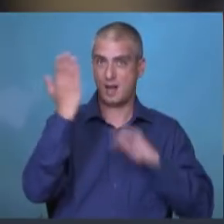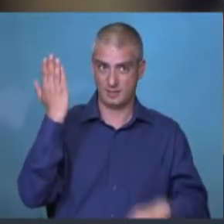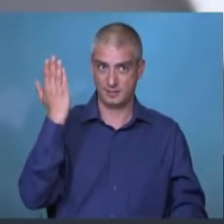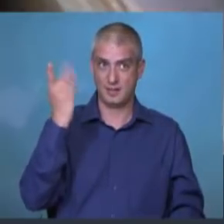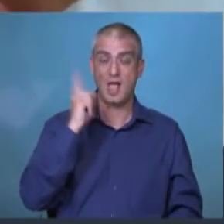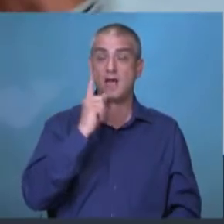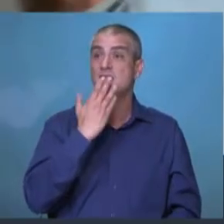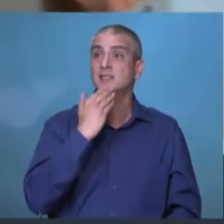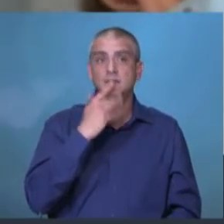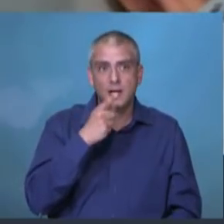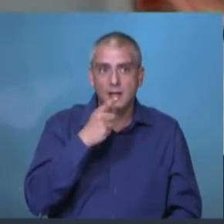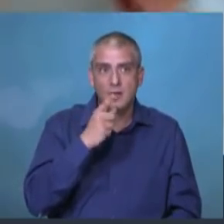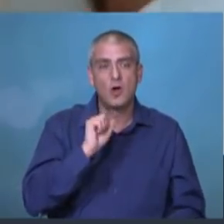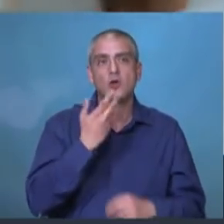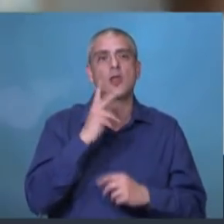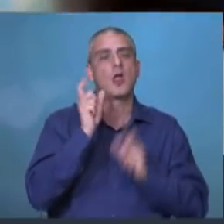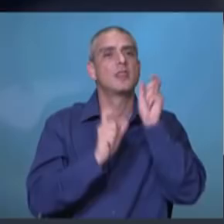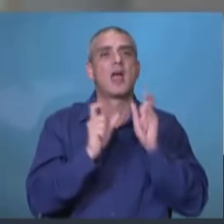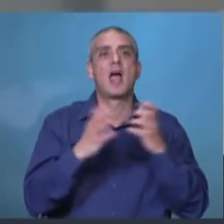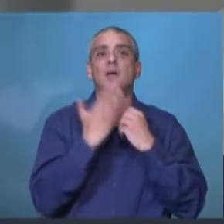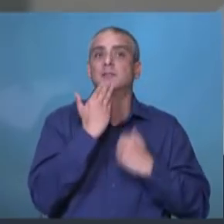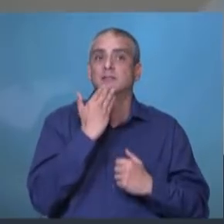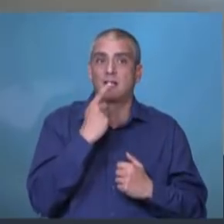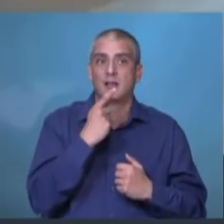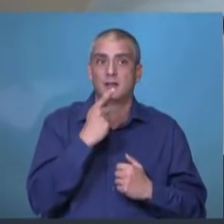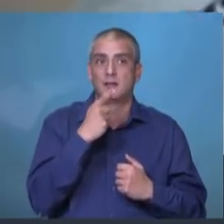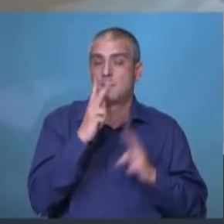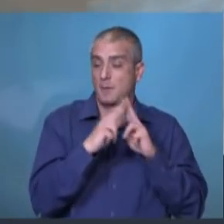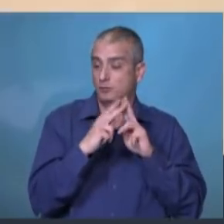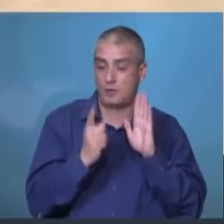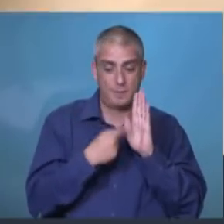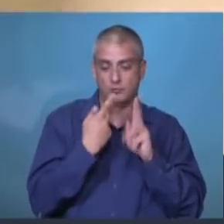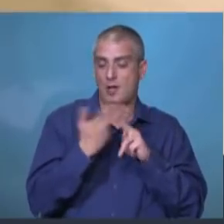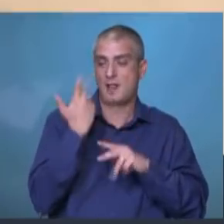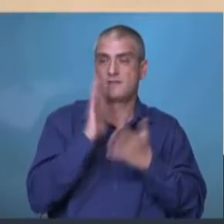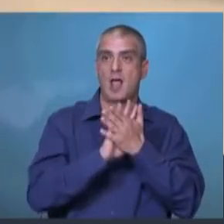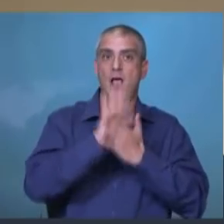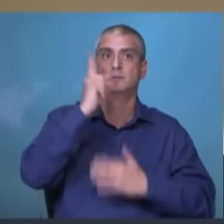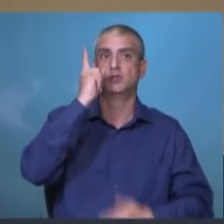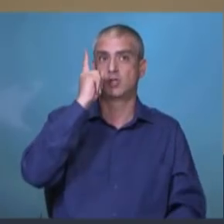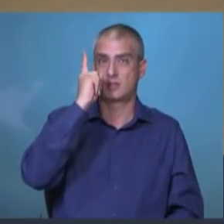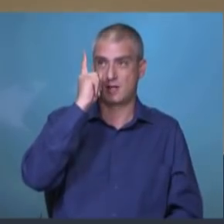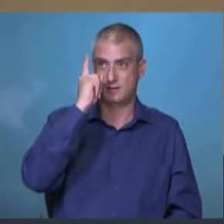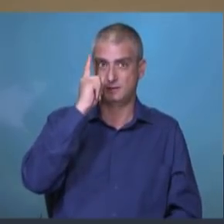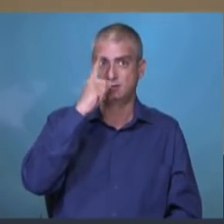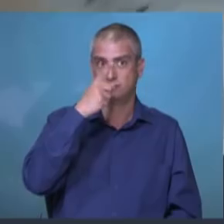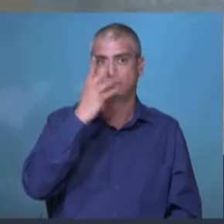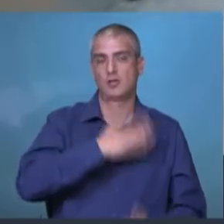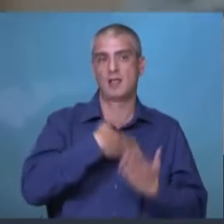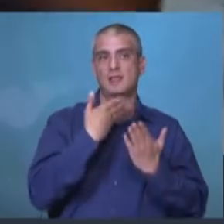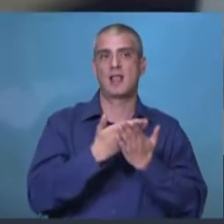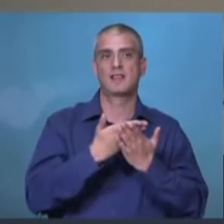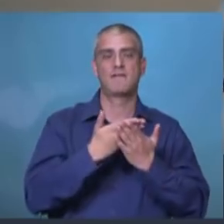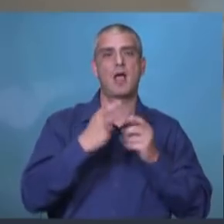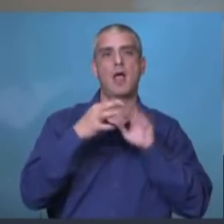אבל את ישראל, או יותר נכון את הישראלים, היא פגשה לראשונה רק לפני 15 שנה, כשהתנדבה בחיל